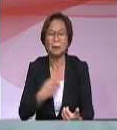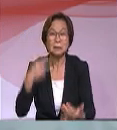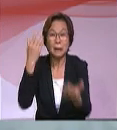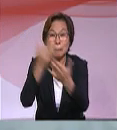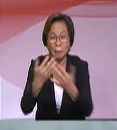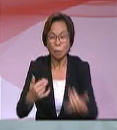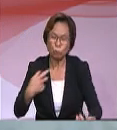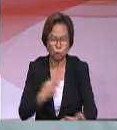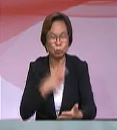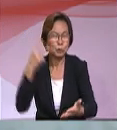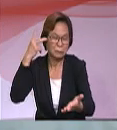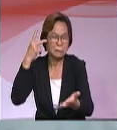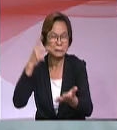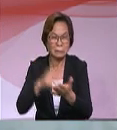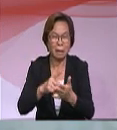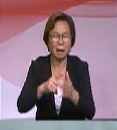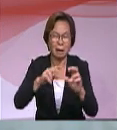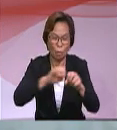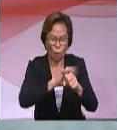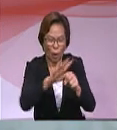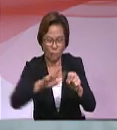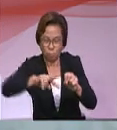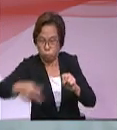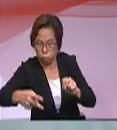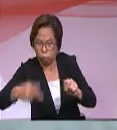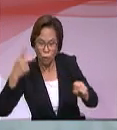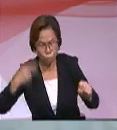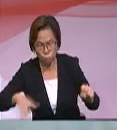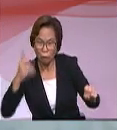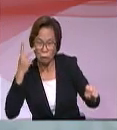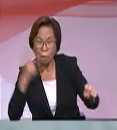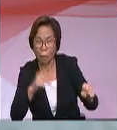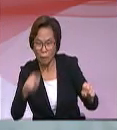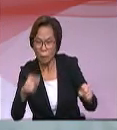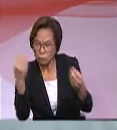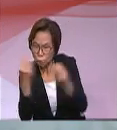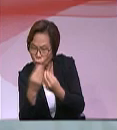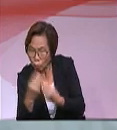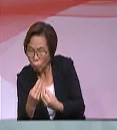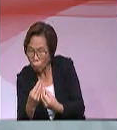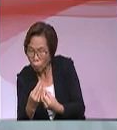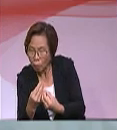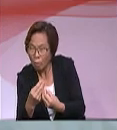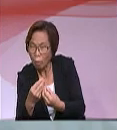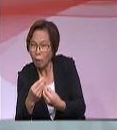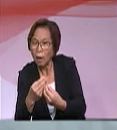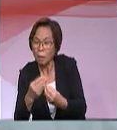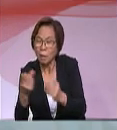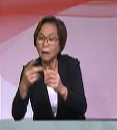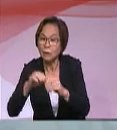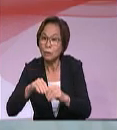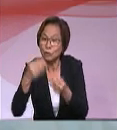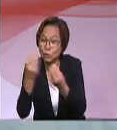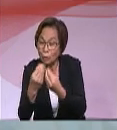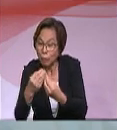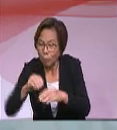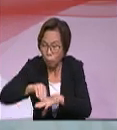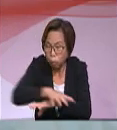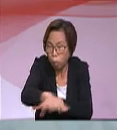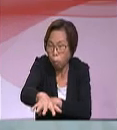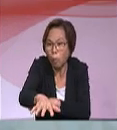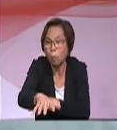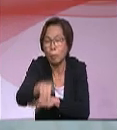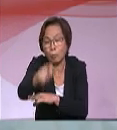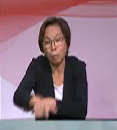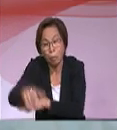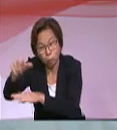kita dah mengenal mutasi tersebut, tapi kita kena lihat pada impak pada populasi. Soalan kedua ialah mengenai